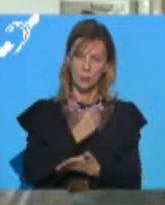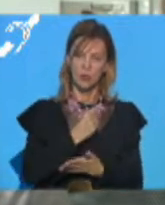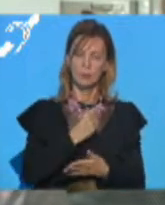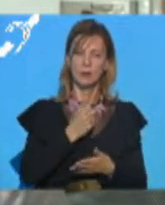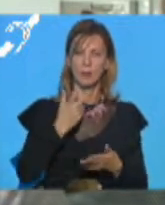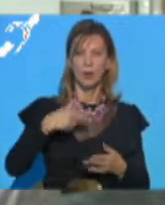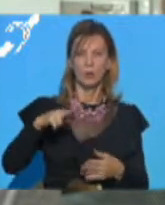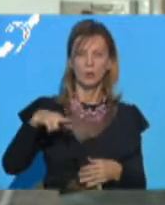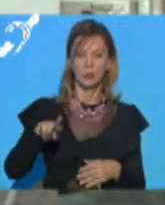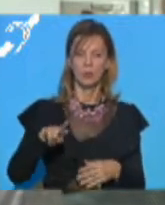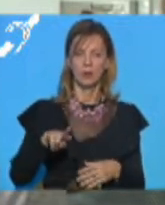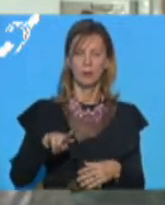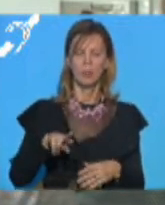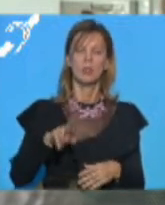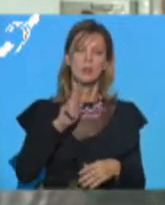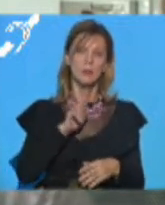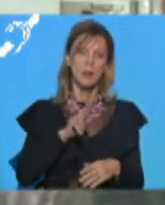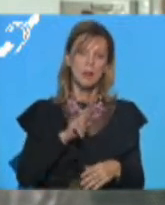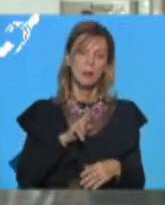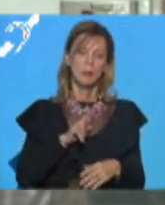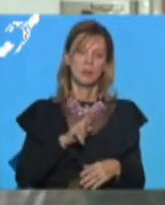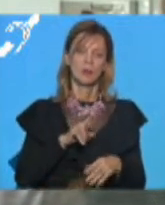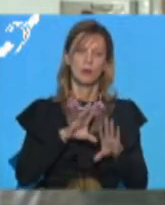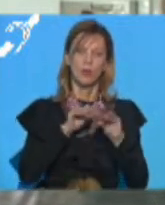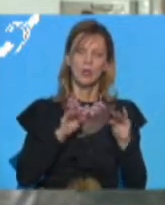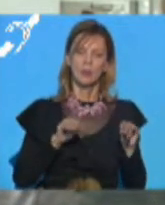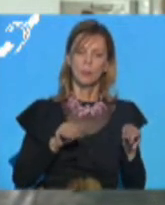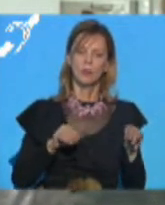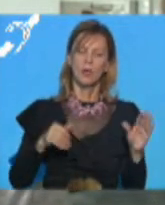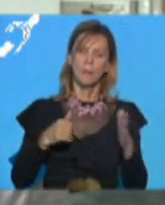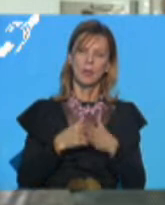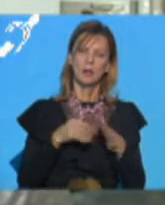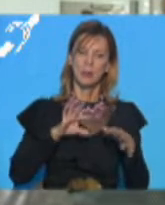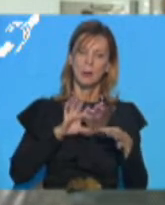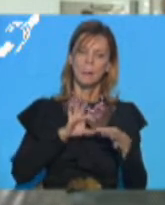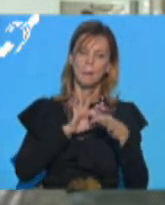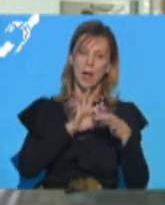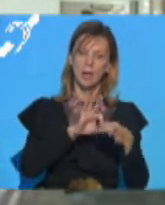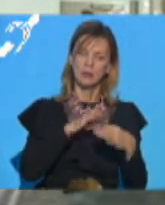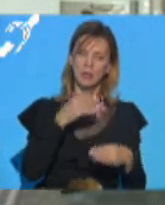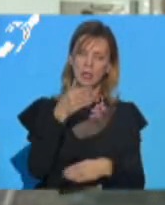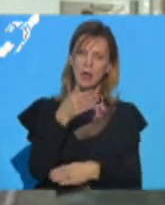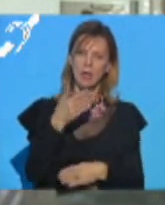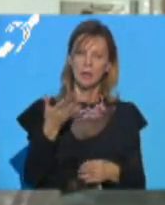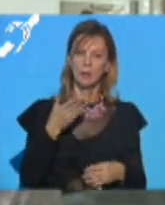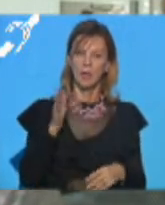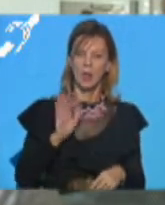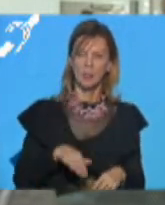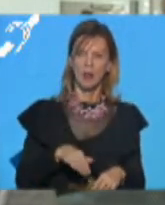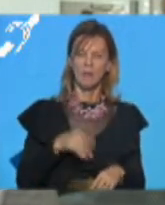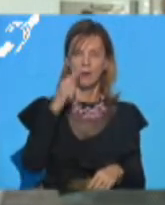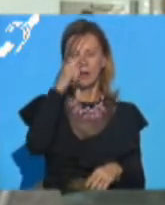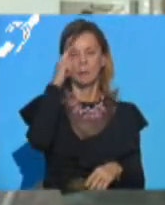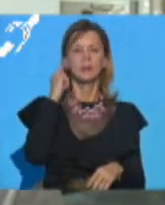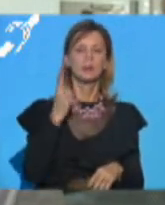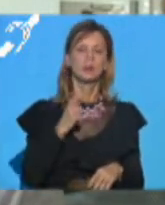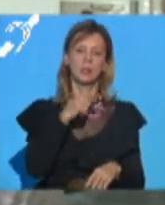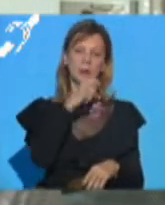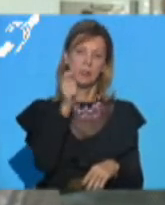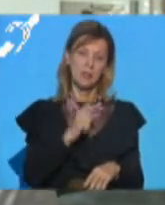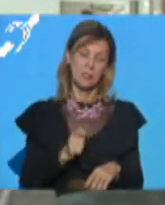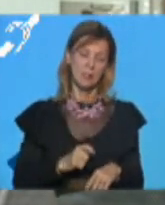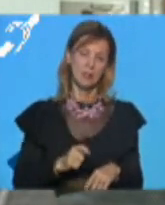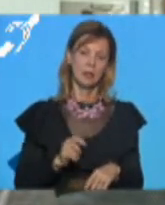să continuăm. Și sperăm din suflet ca pe lângă partenerii pe care îi avem din țările